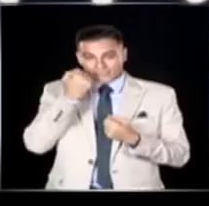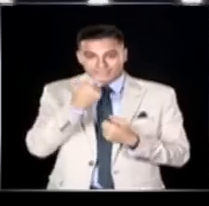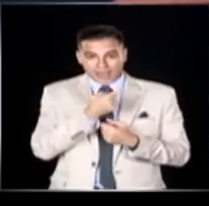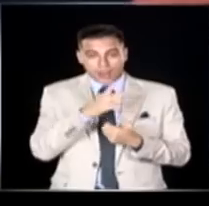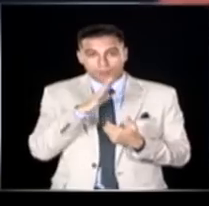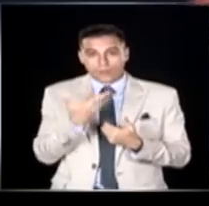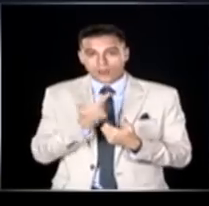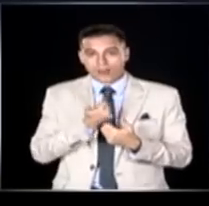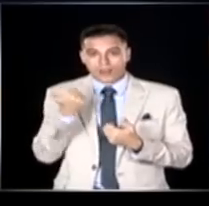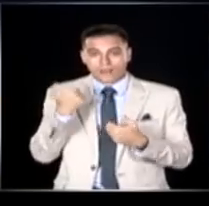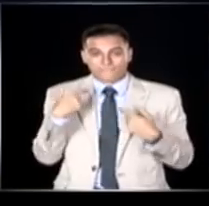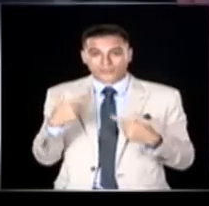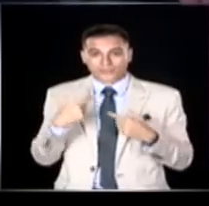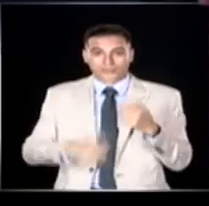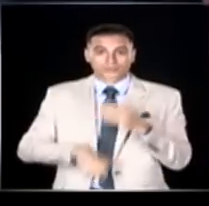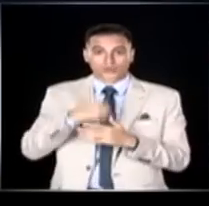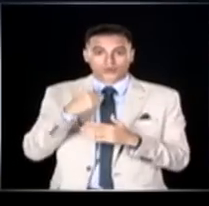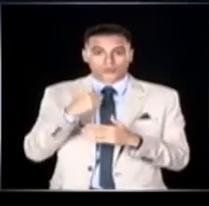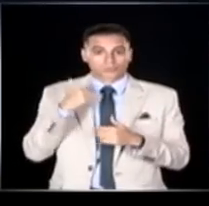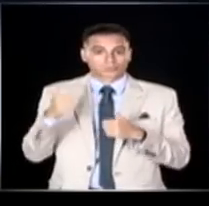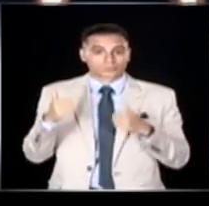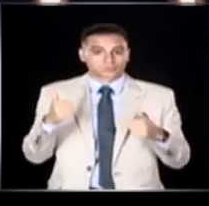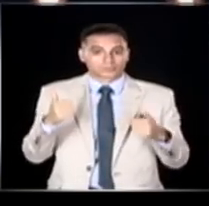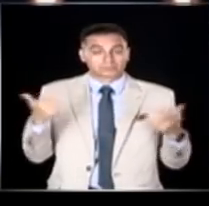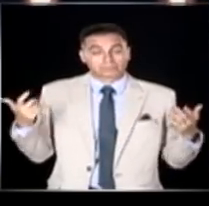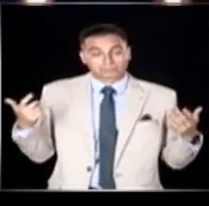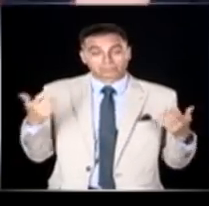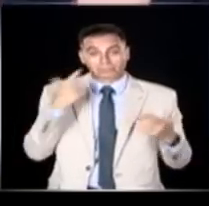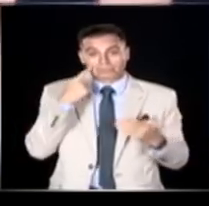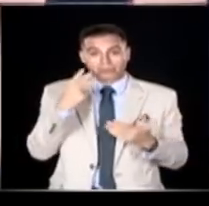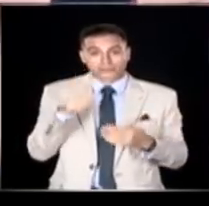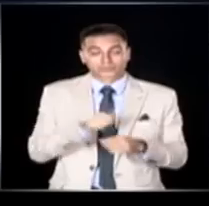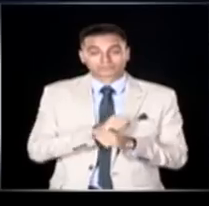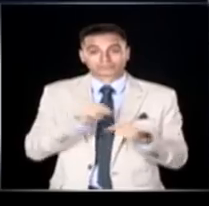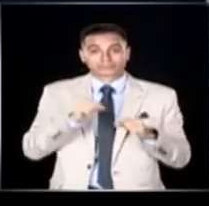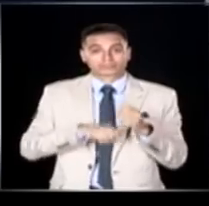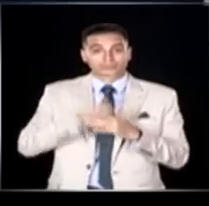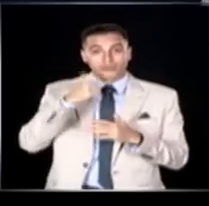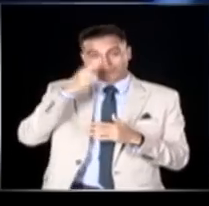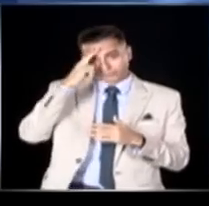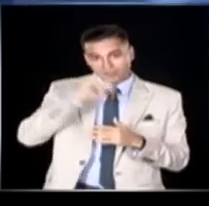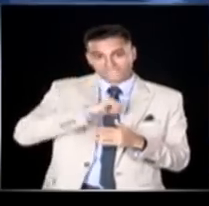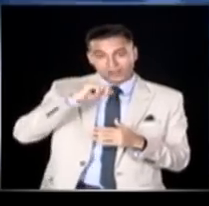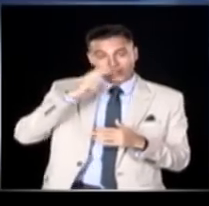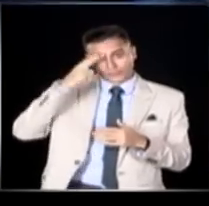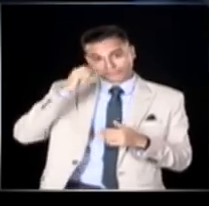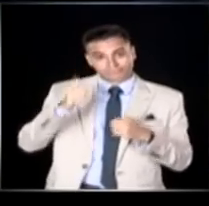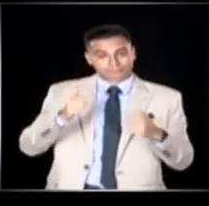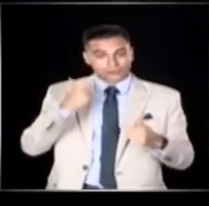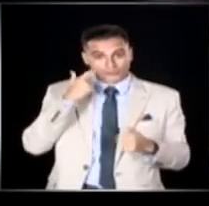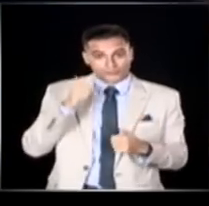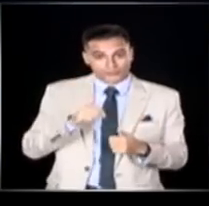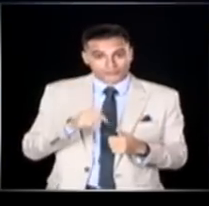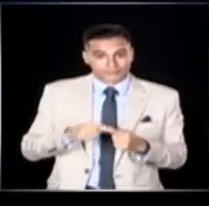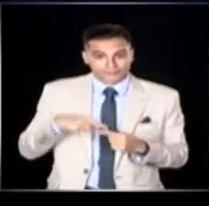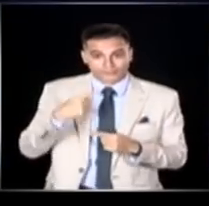ال 32، ولا مدرسة الشيماء تفجر مفاجأة وتتأهل لدور ال 16؟ بعد